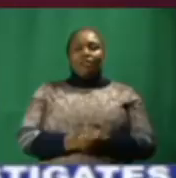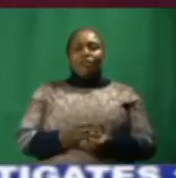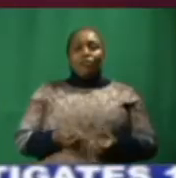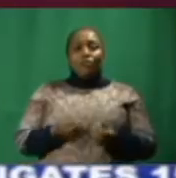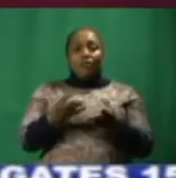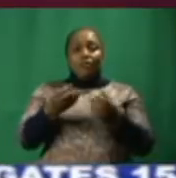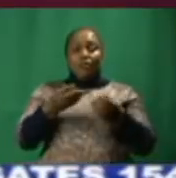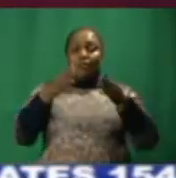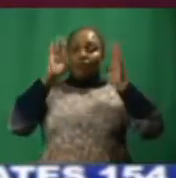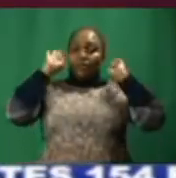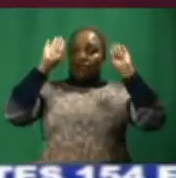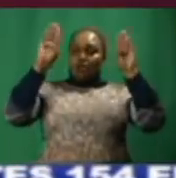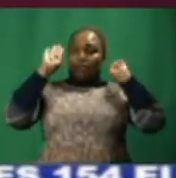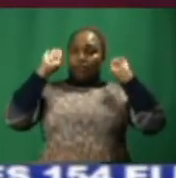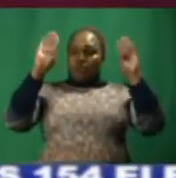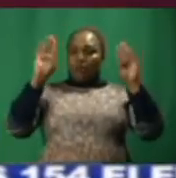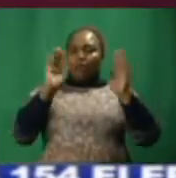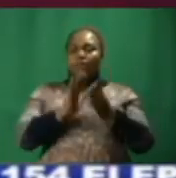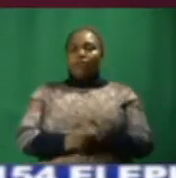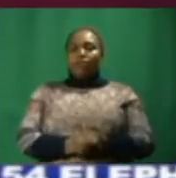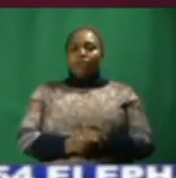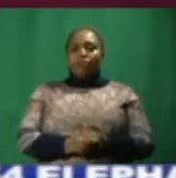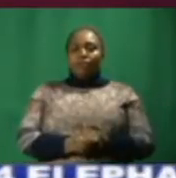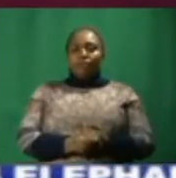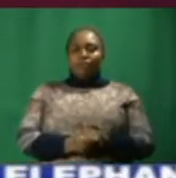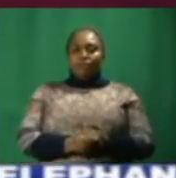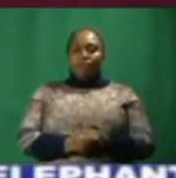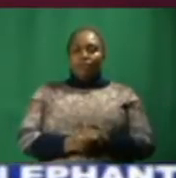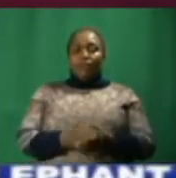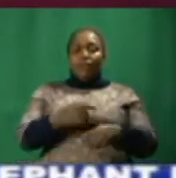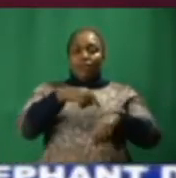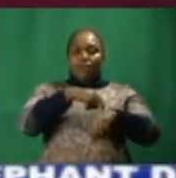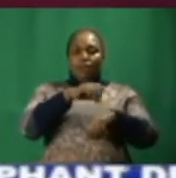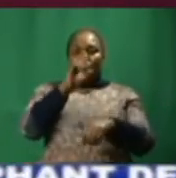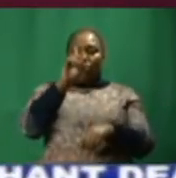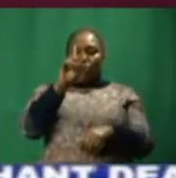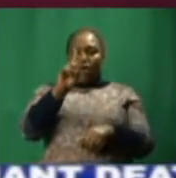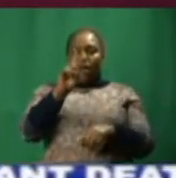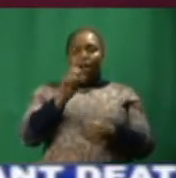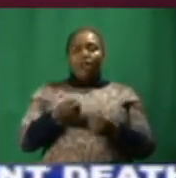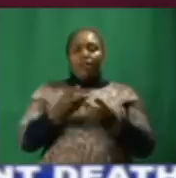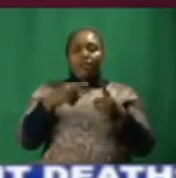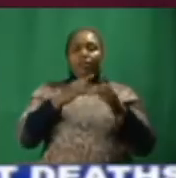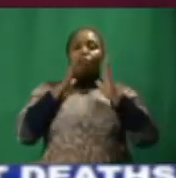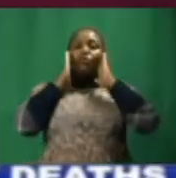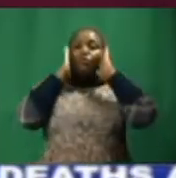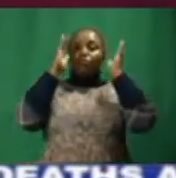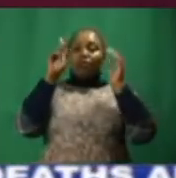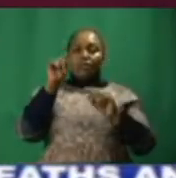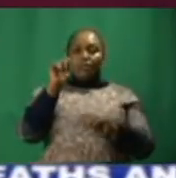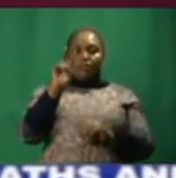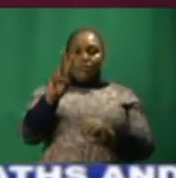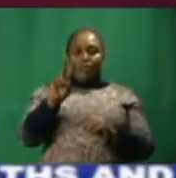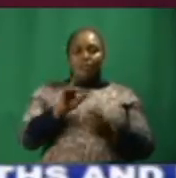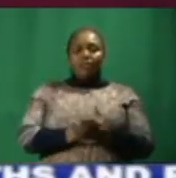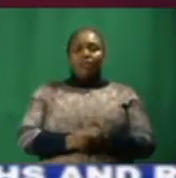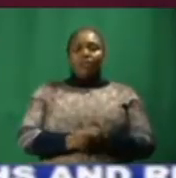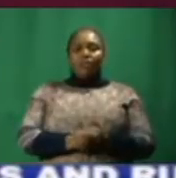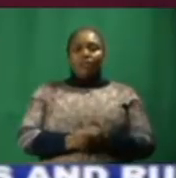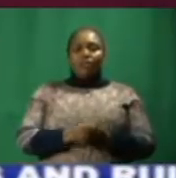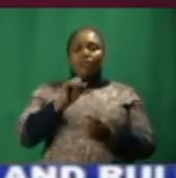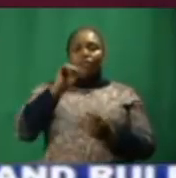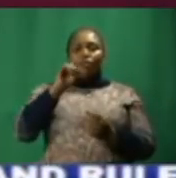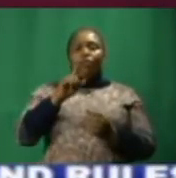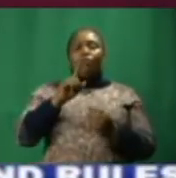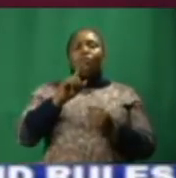nemehlo kuna imsizwana lengamashumi lamathathu. Sanilethele tona tindzaba tensimbi yekuqala ntilethelwa umsakato yeswatini TV. Sichamuka nato